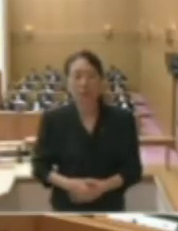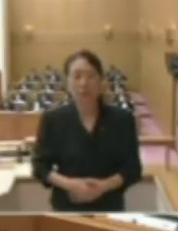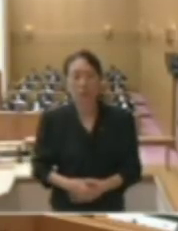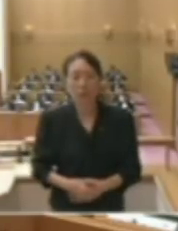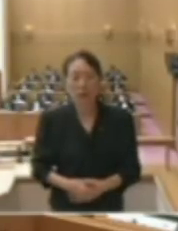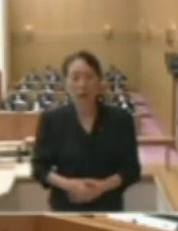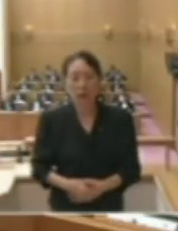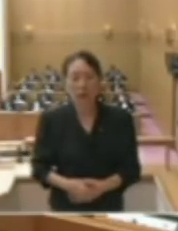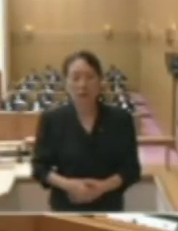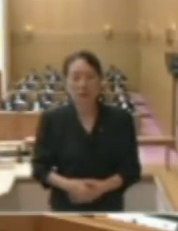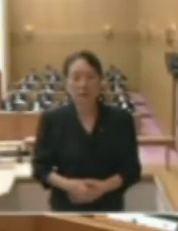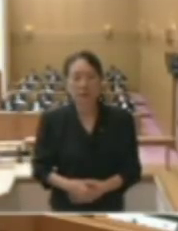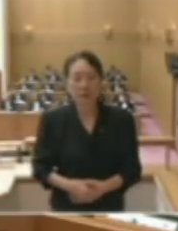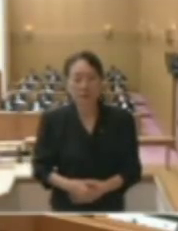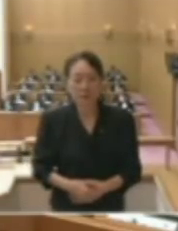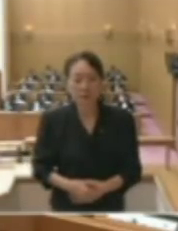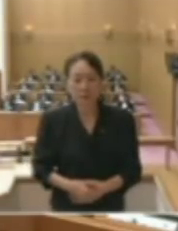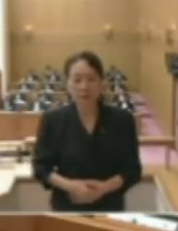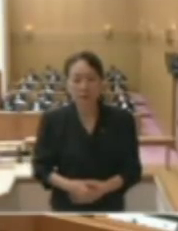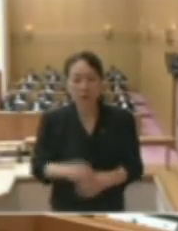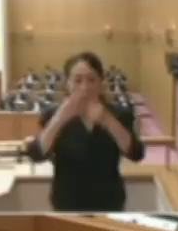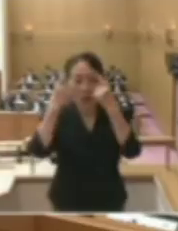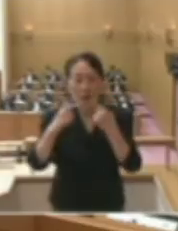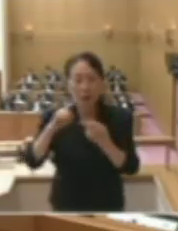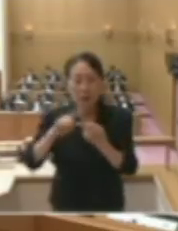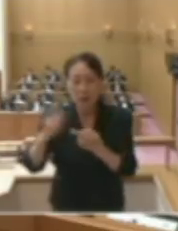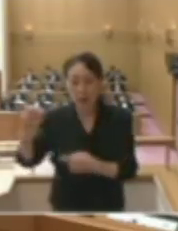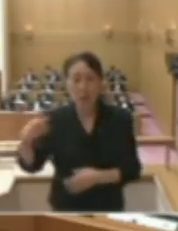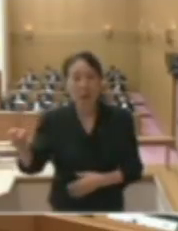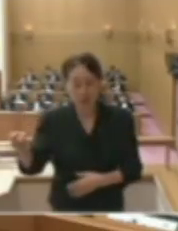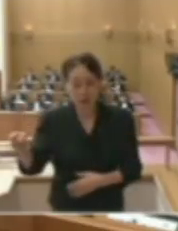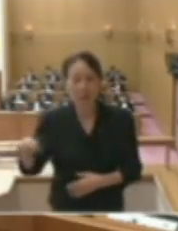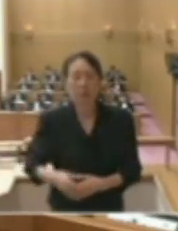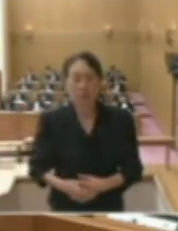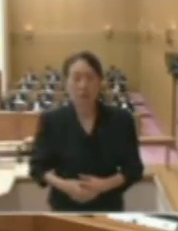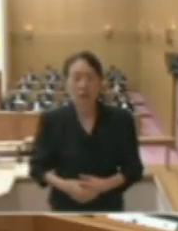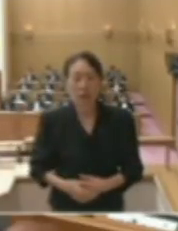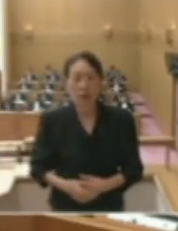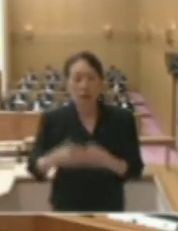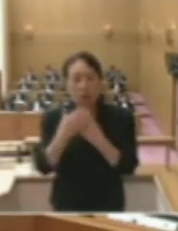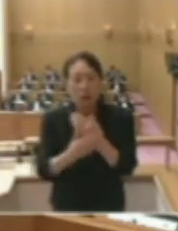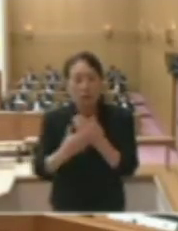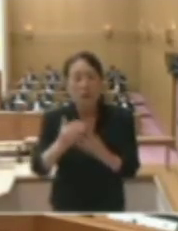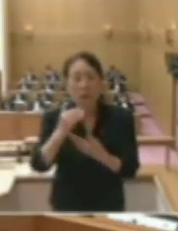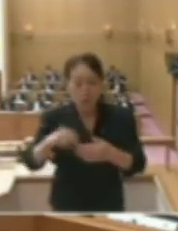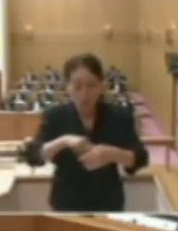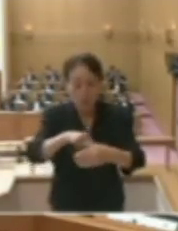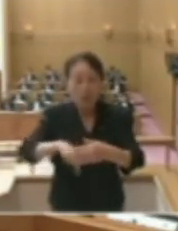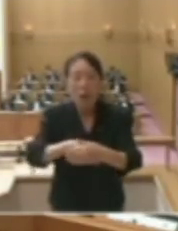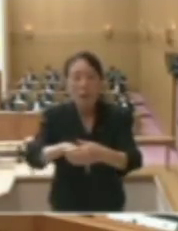歩百歩千歩譲って個人的なと言われましたが、大事なのは中身です